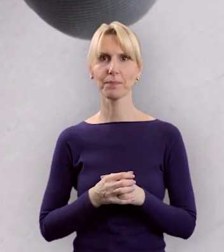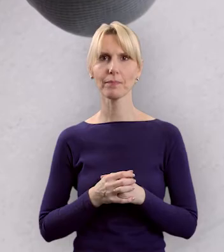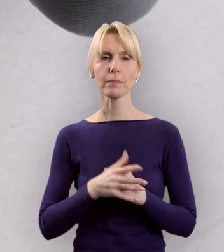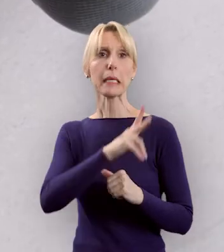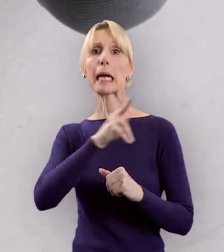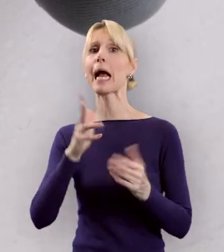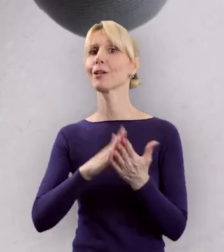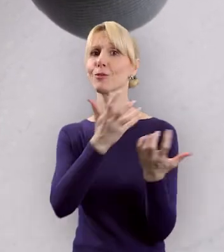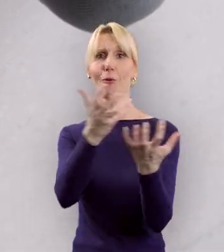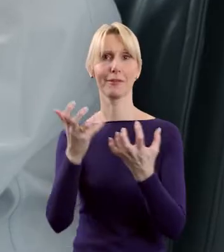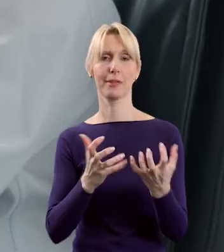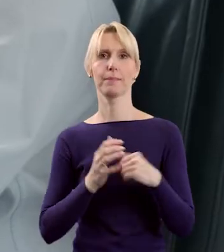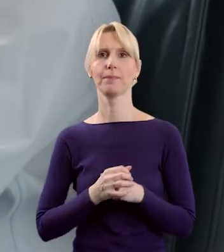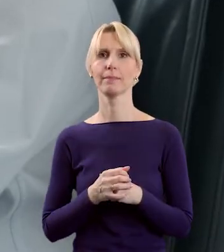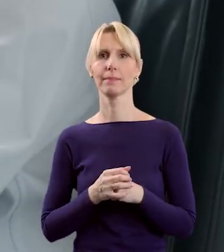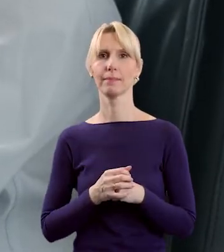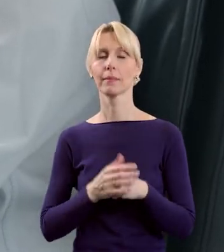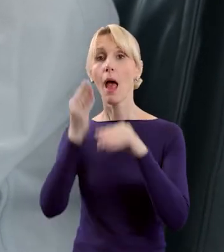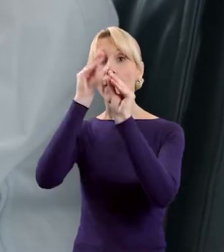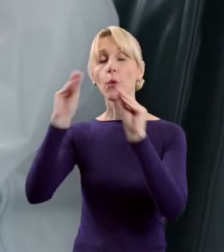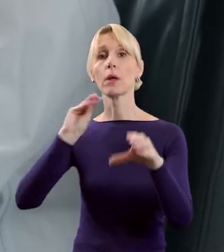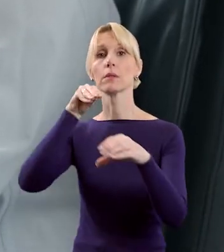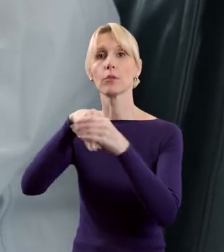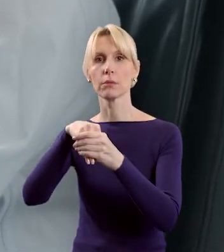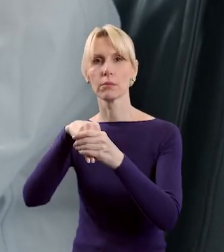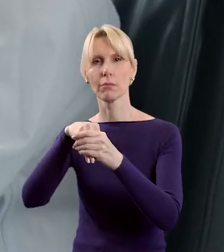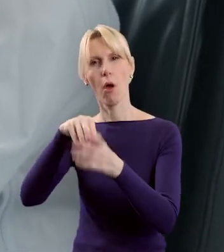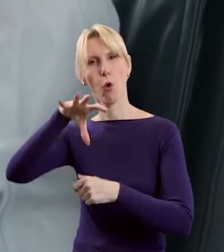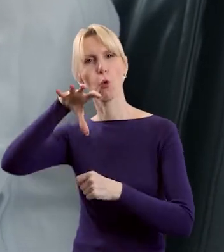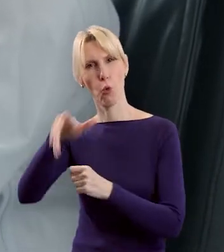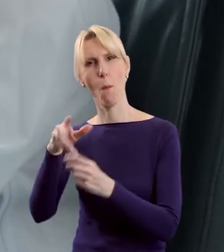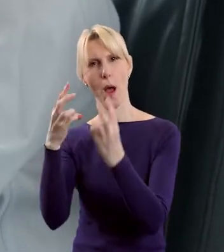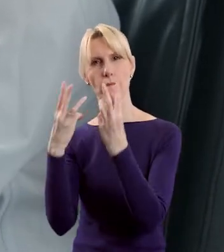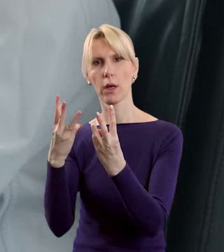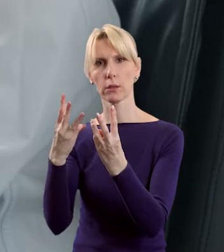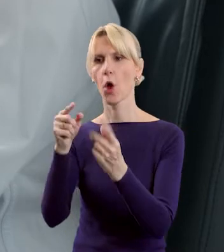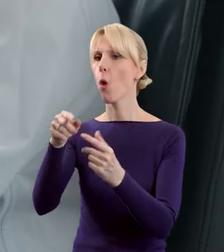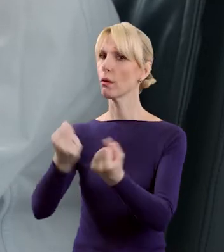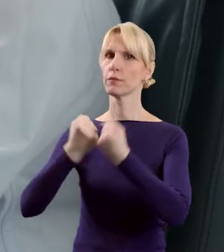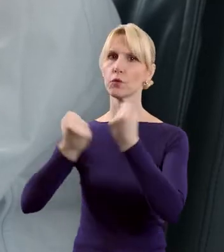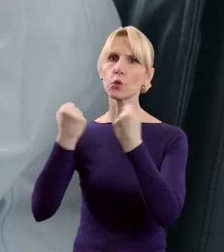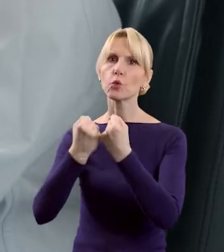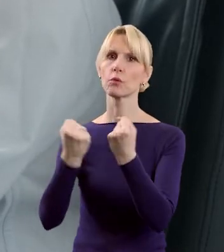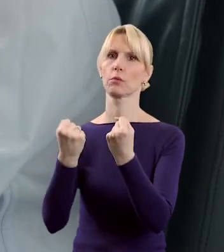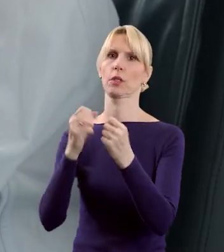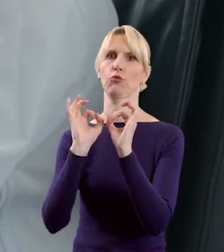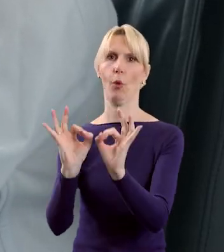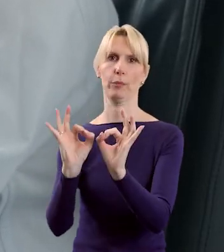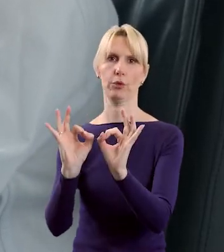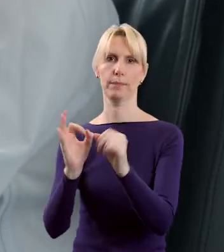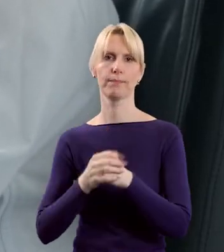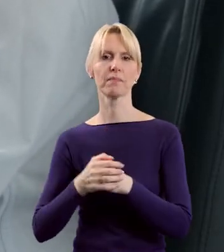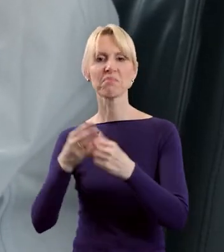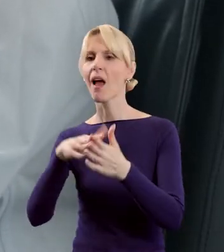Każdy, kto tylko ma na to ochotę. Edukacja włączająca to w pierwszym rzędzie zespół. dobrze funkcjonujący zespół.